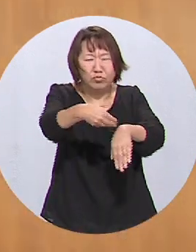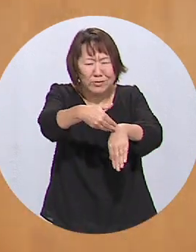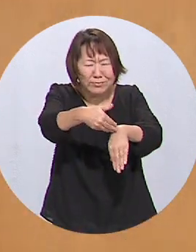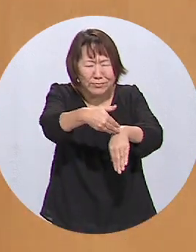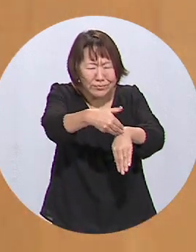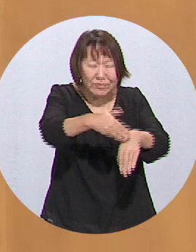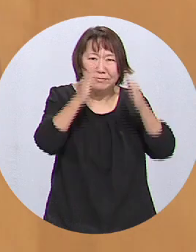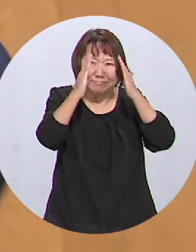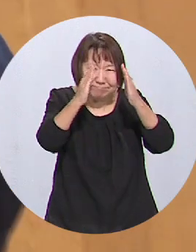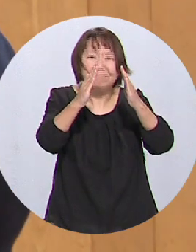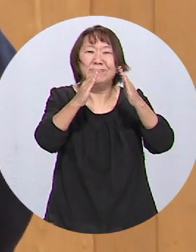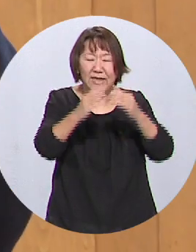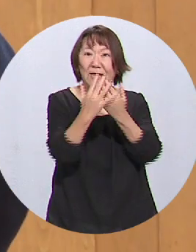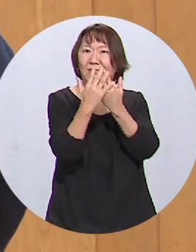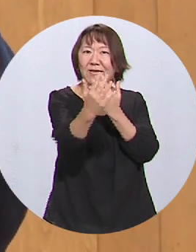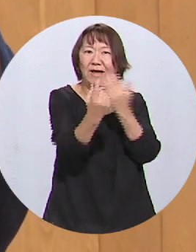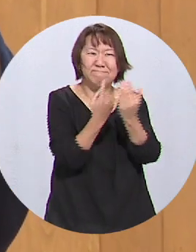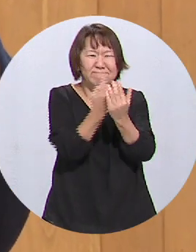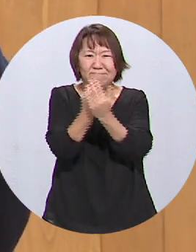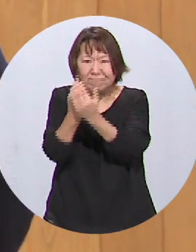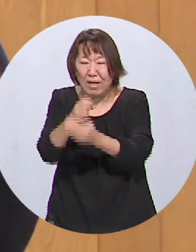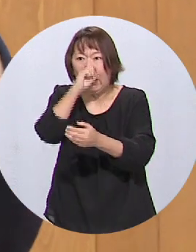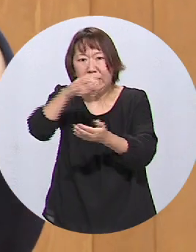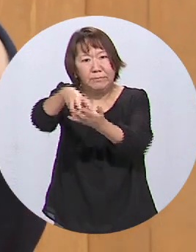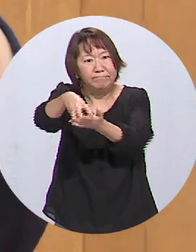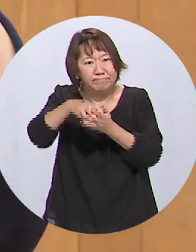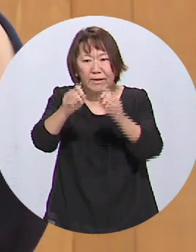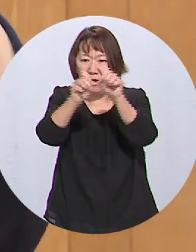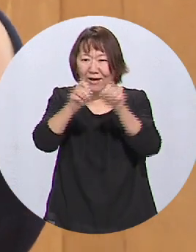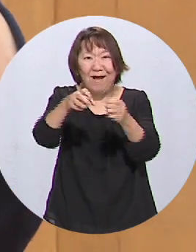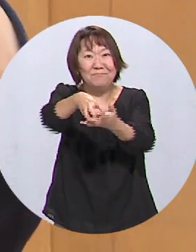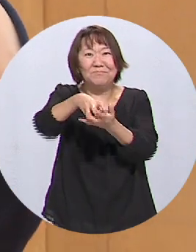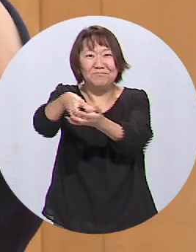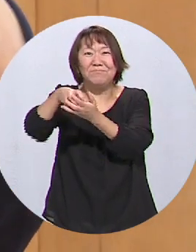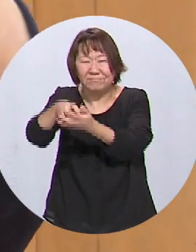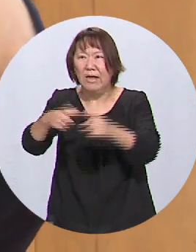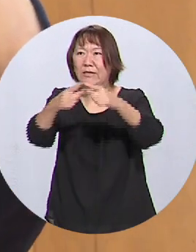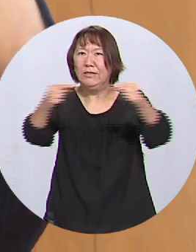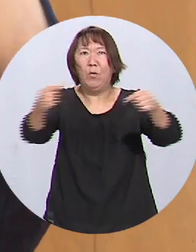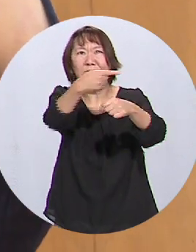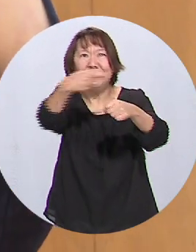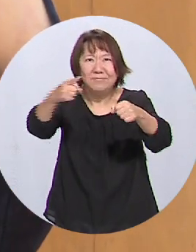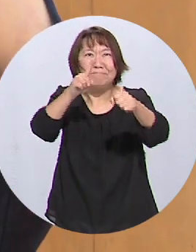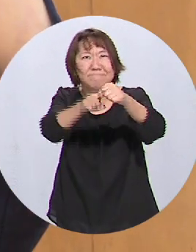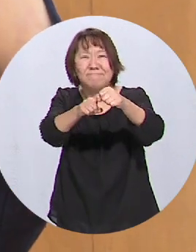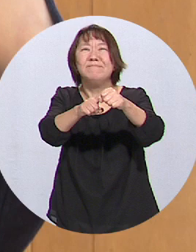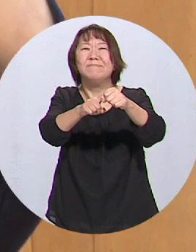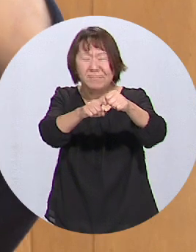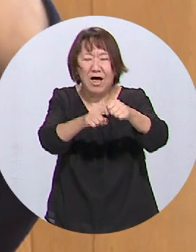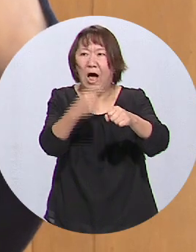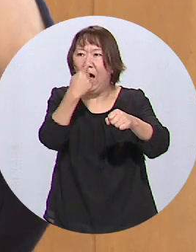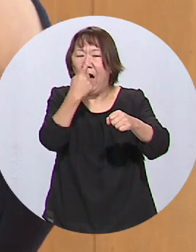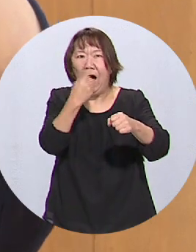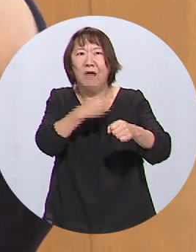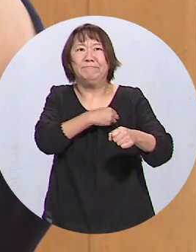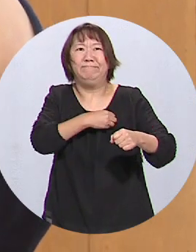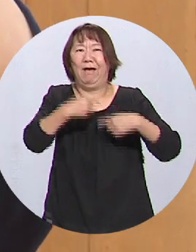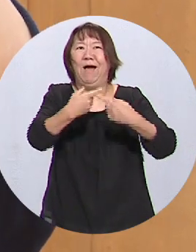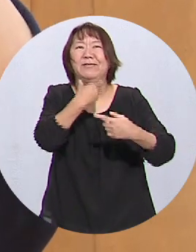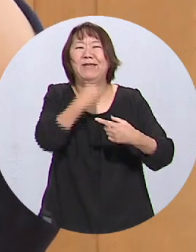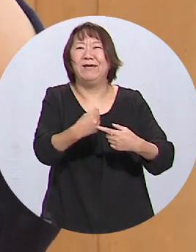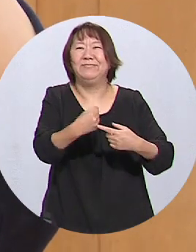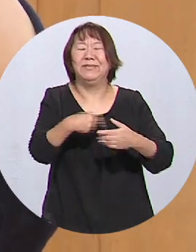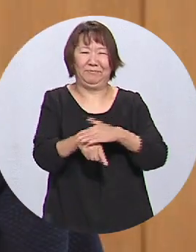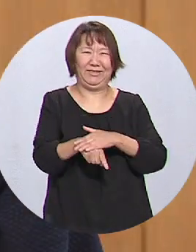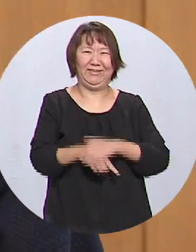んで、各種大会でいい結果を残すという日本一を目指す部隊があって、私はその舞台の一員として所